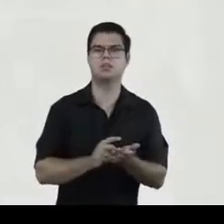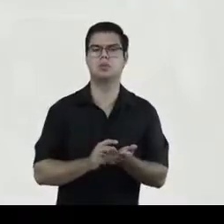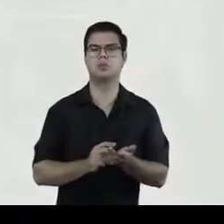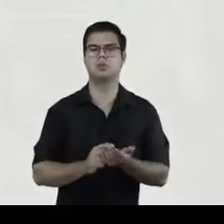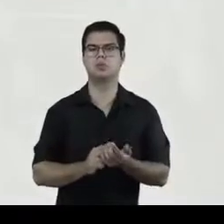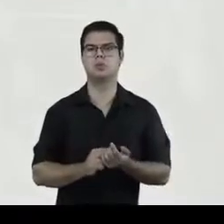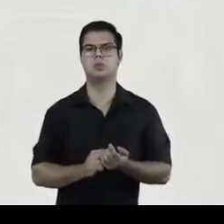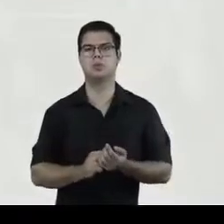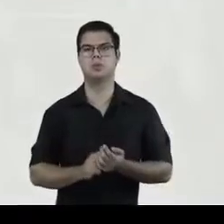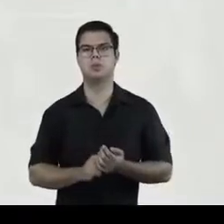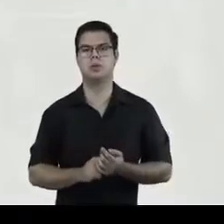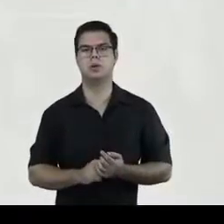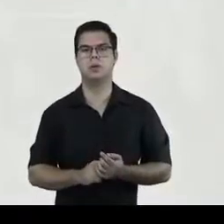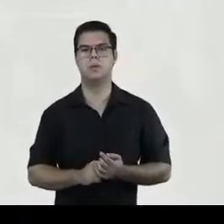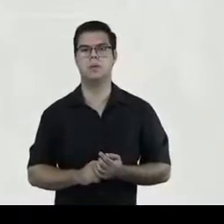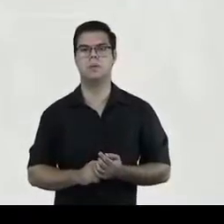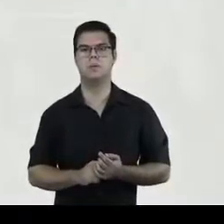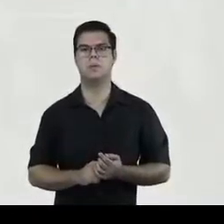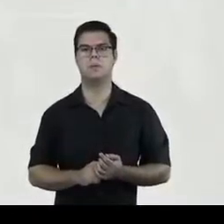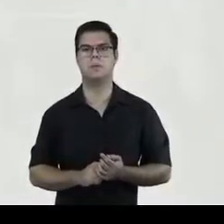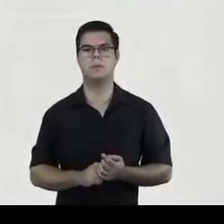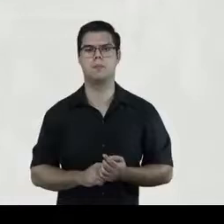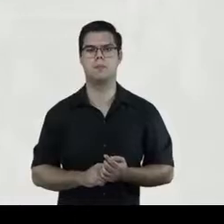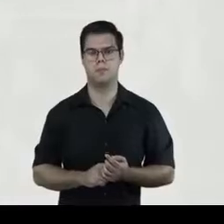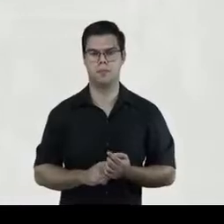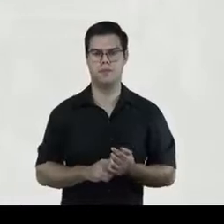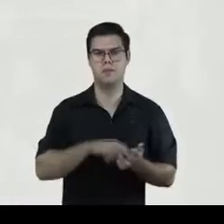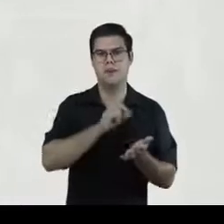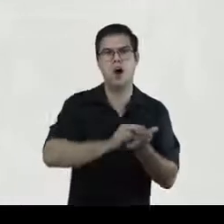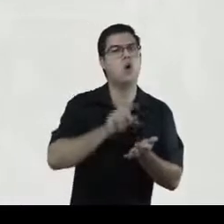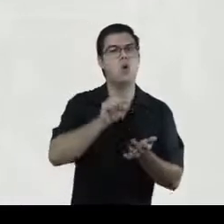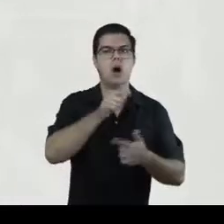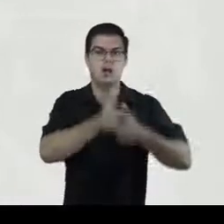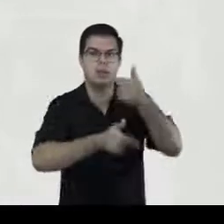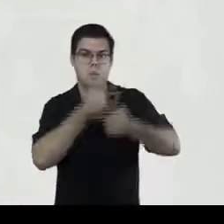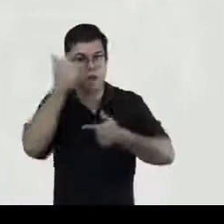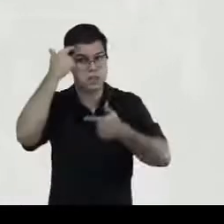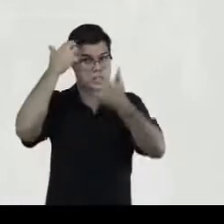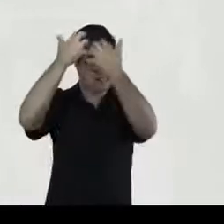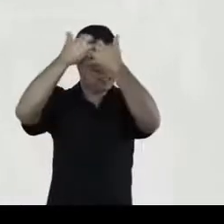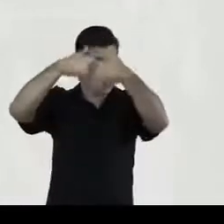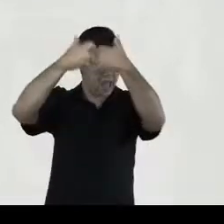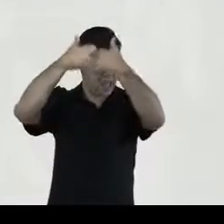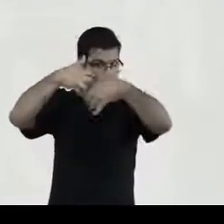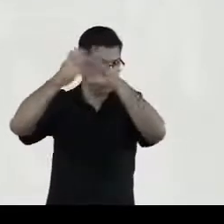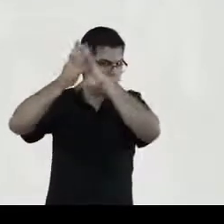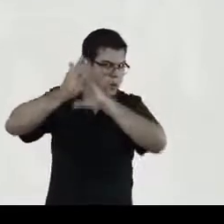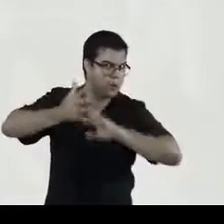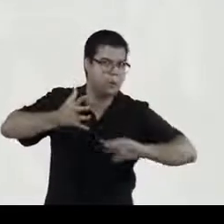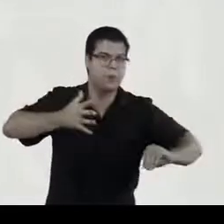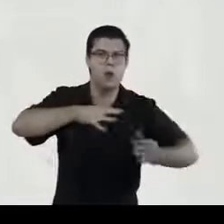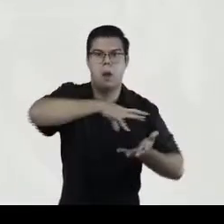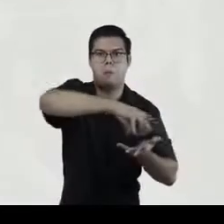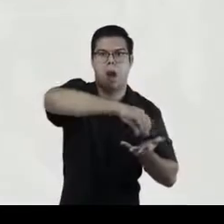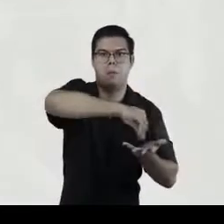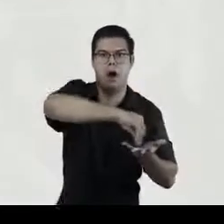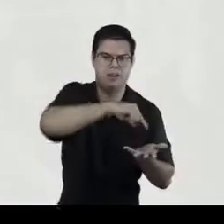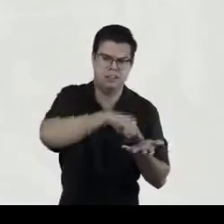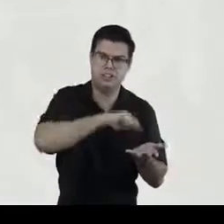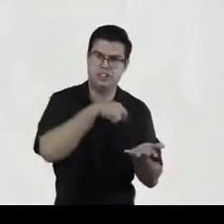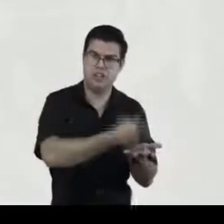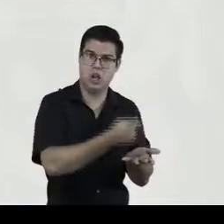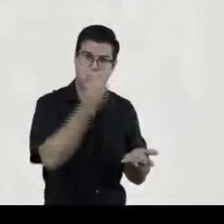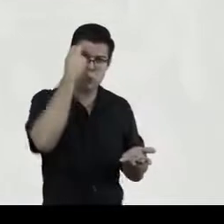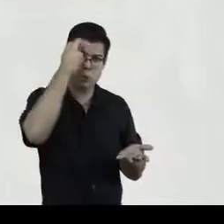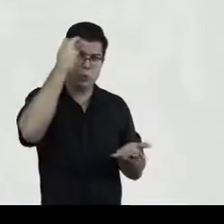des menschlichen Gehirns imitieren. Das heißt nicht, dass sie intelligent sind. Sie sind nur sehr